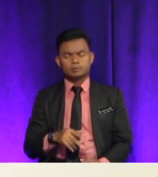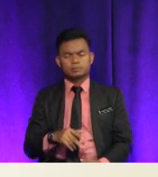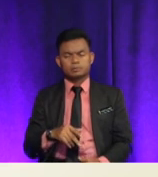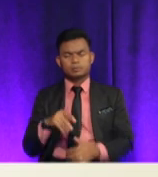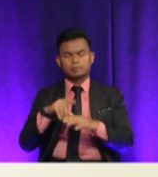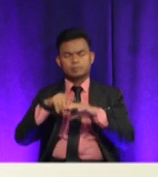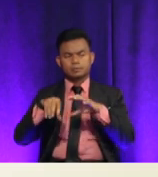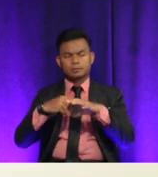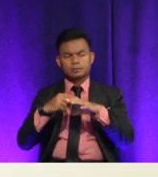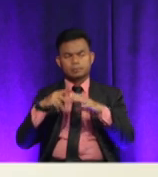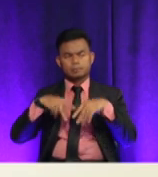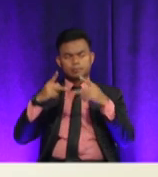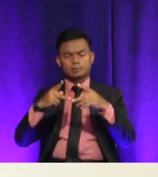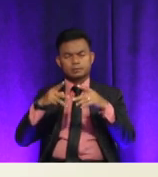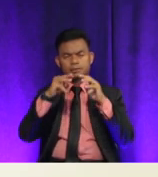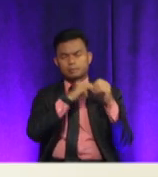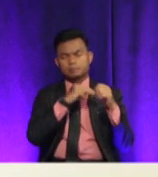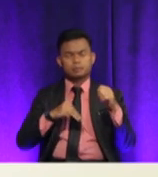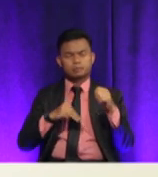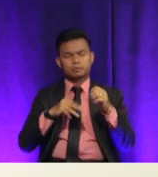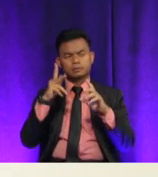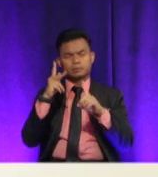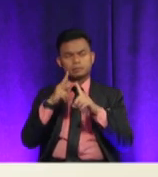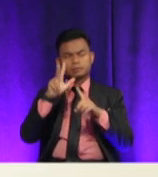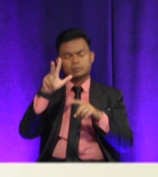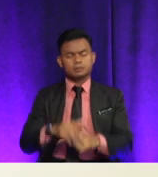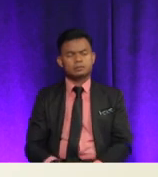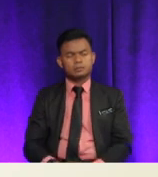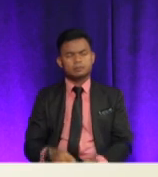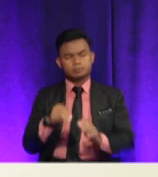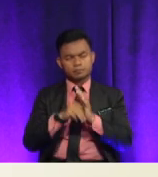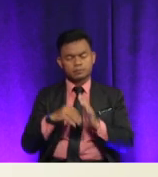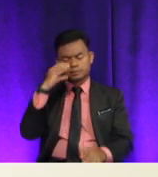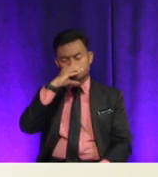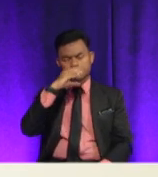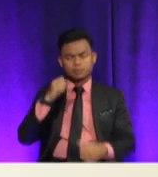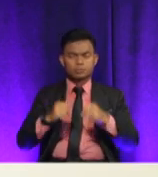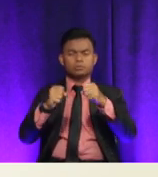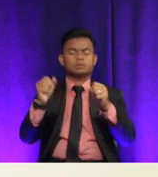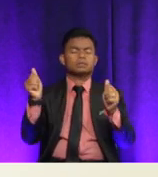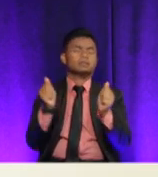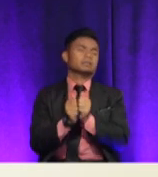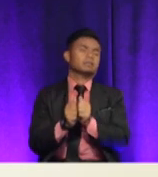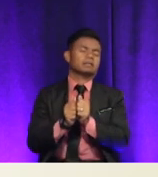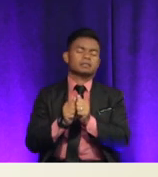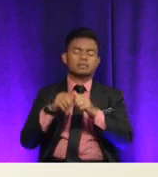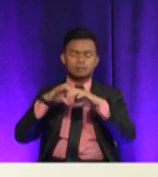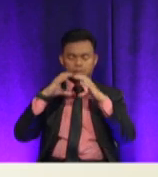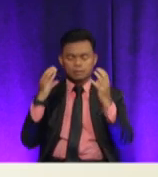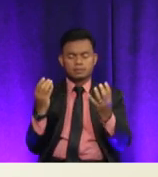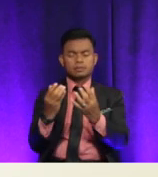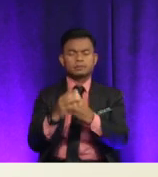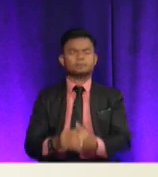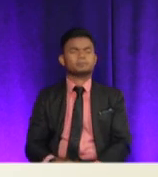berjalan menteri ketiga Oke mencari sungai dengan Telaga jadi kita berikan contoh